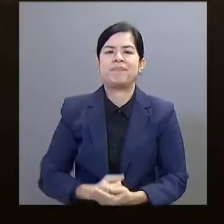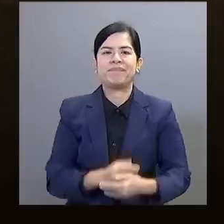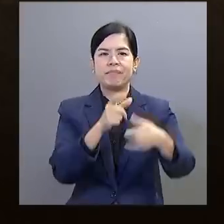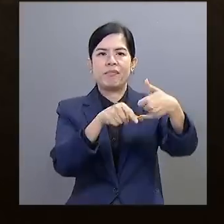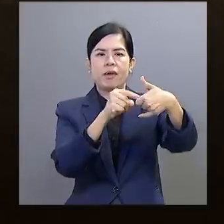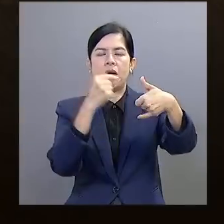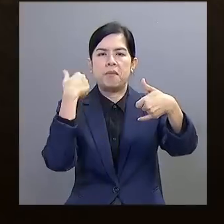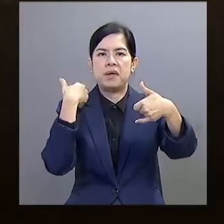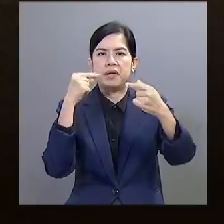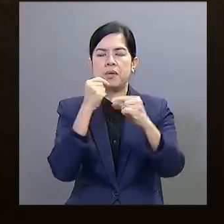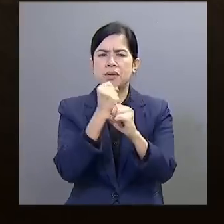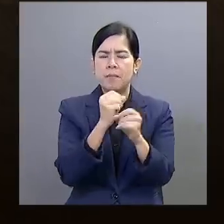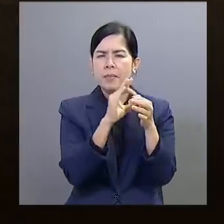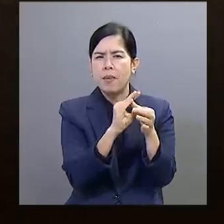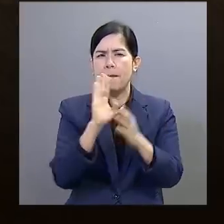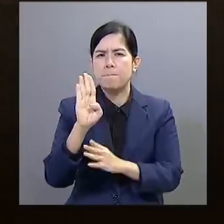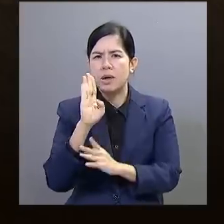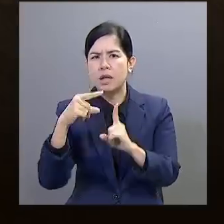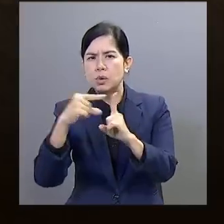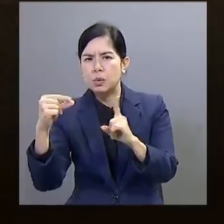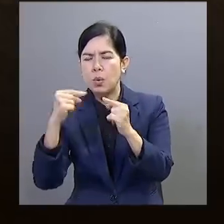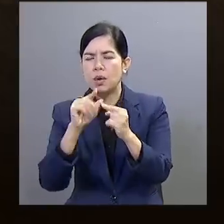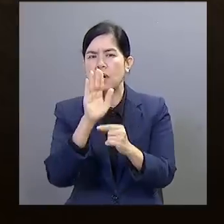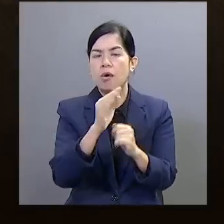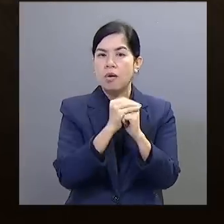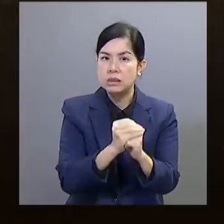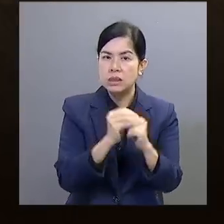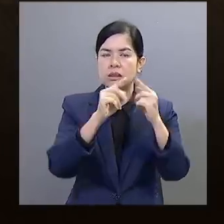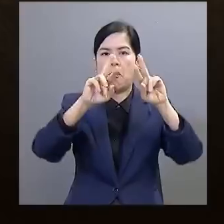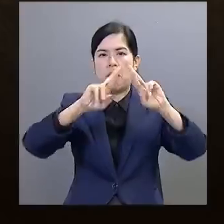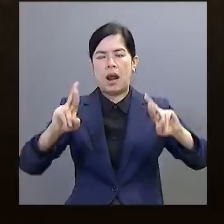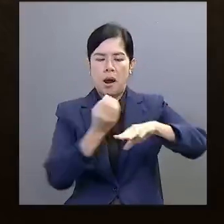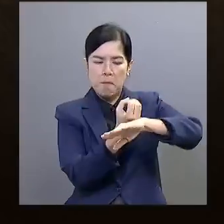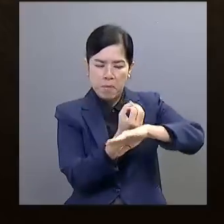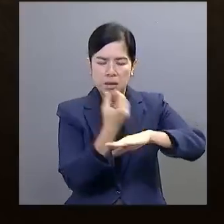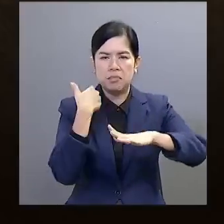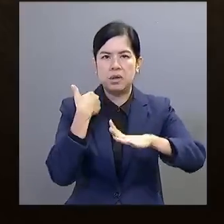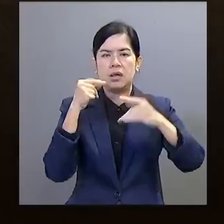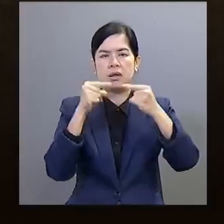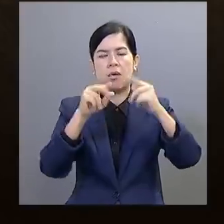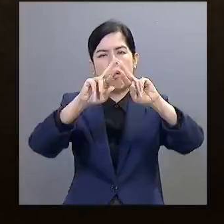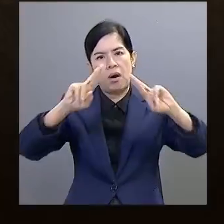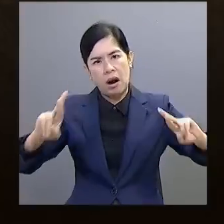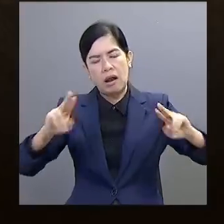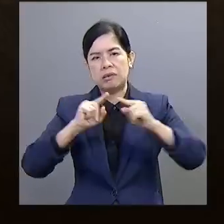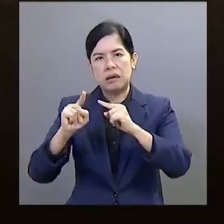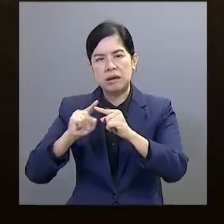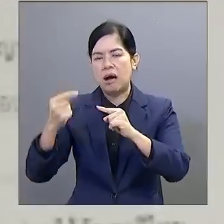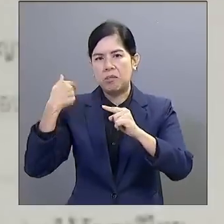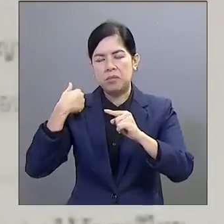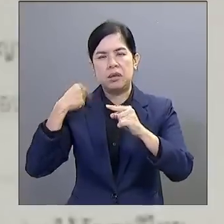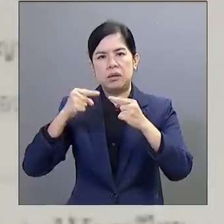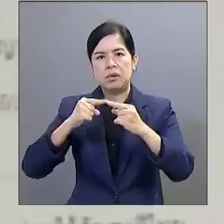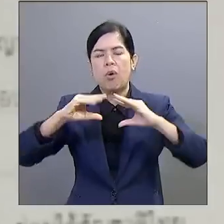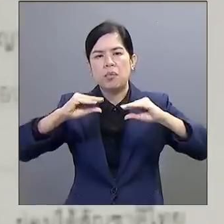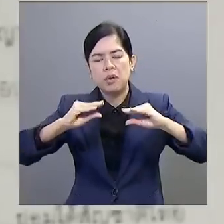ทัวร์จีนกิจการร้านค้าเจเวอรี่ธุรกิจรังนกอสังหาริมทรัพย์ที่นอนแล้วก็มียางพาราด้วยแ